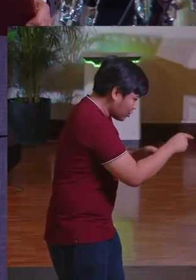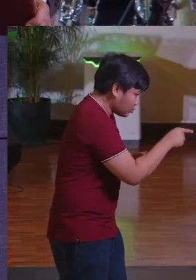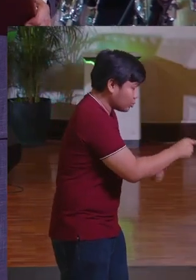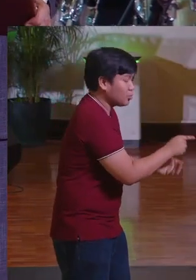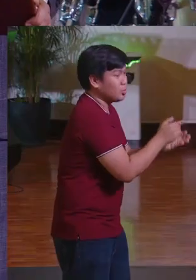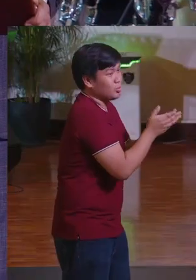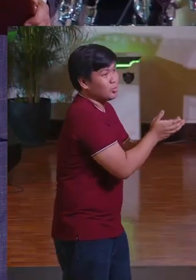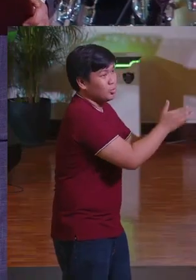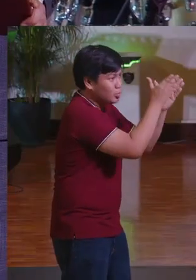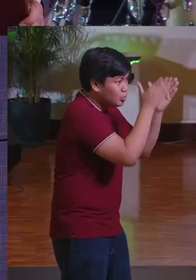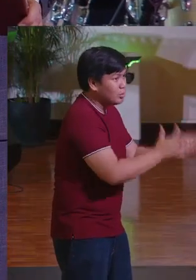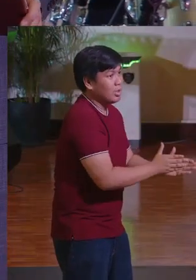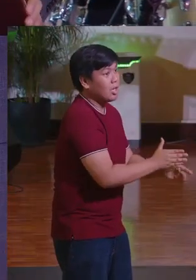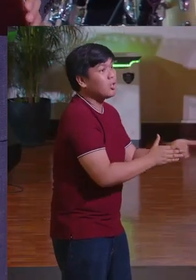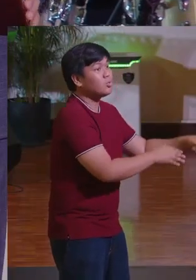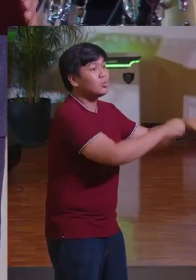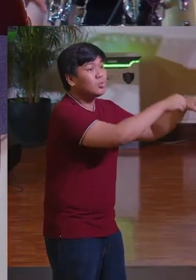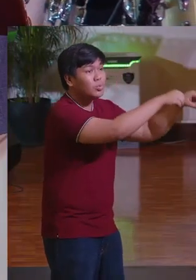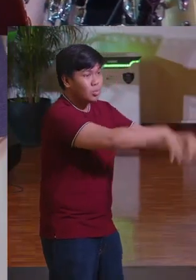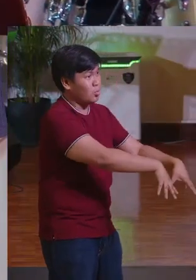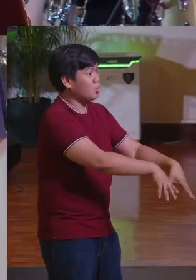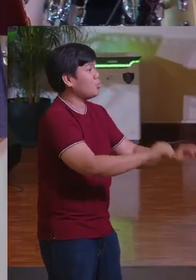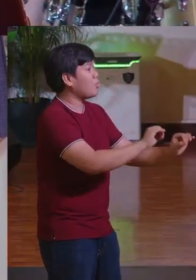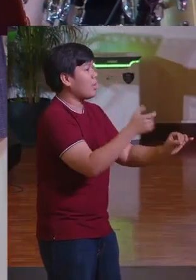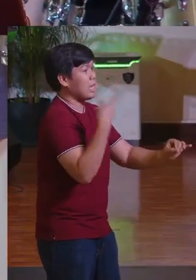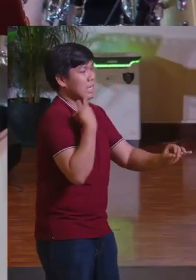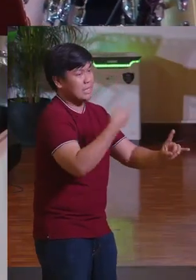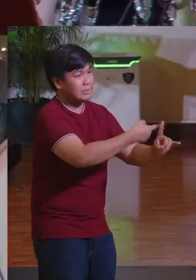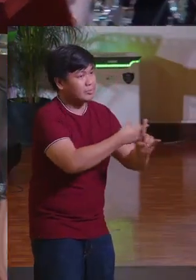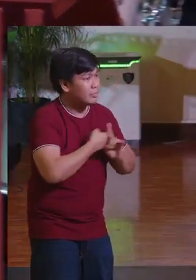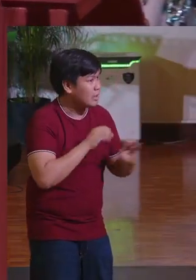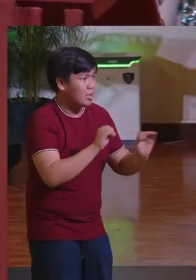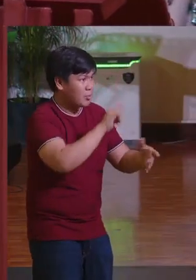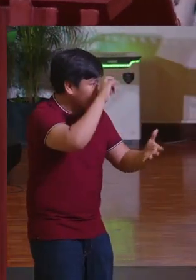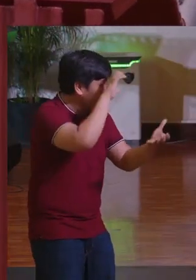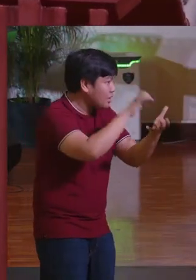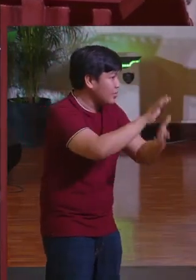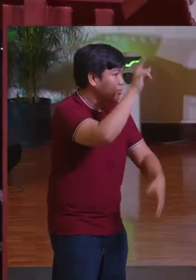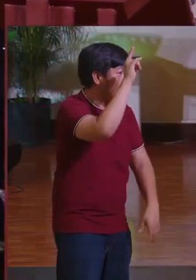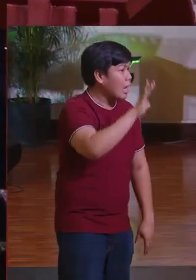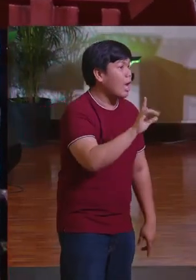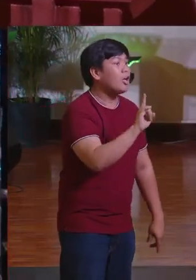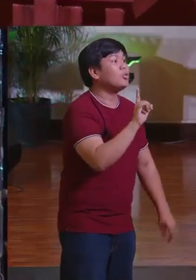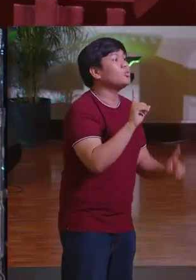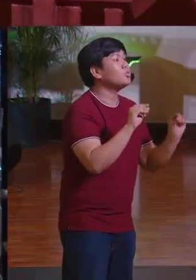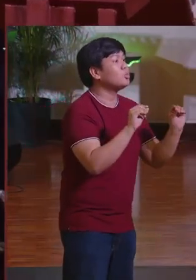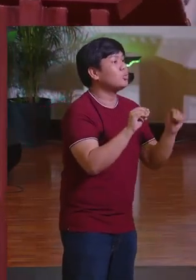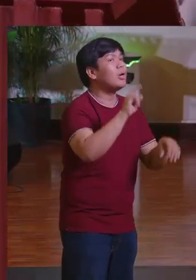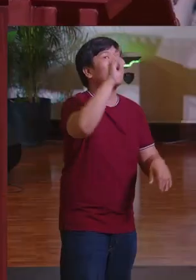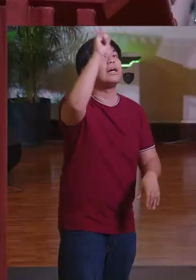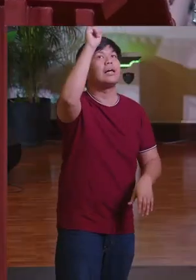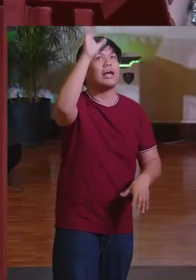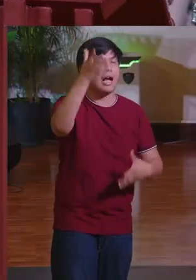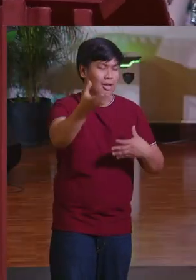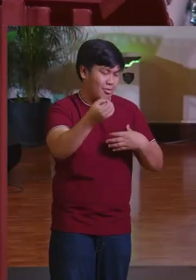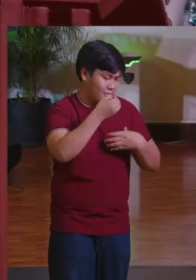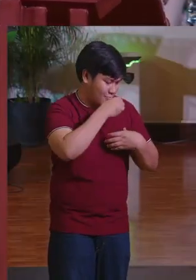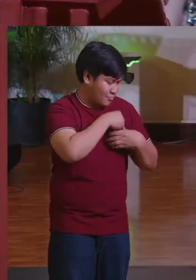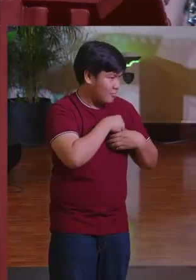also perishing. Ano pong gusto ng Diyos? Upang itanim sa kanilang puso ang reverential